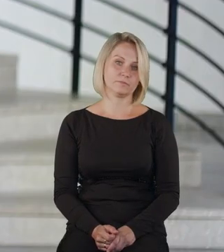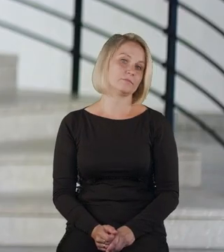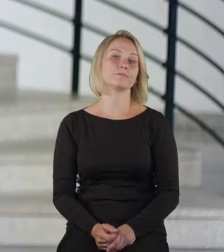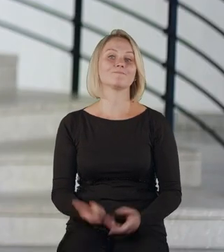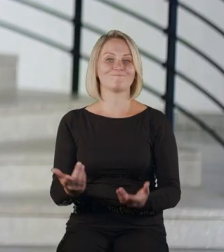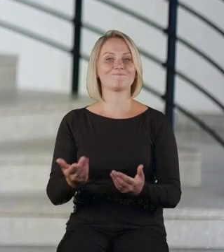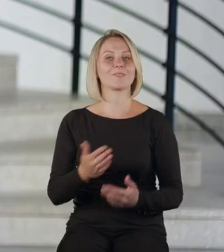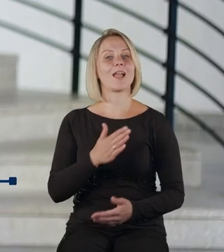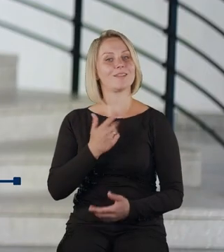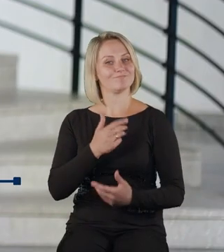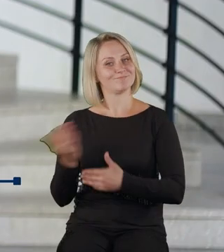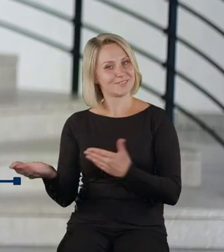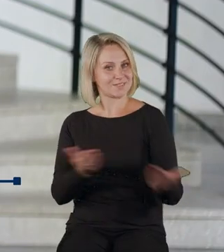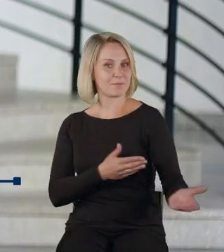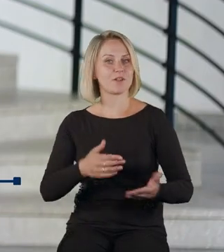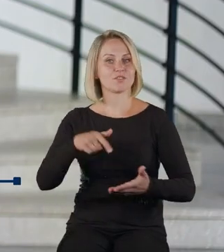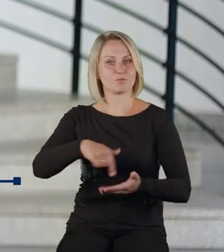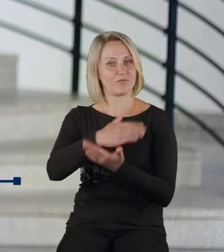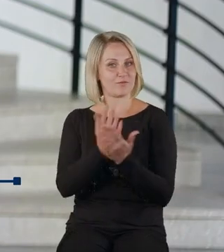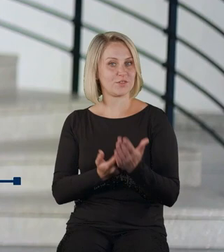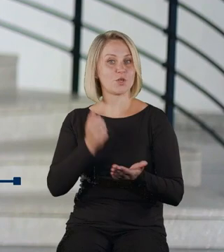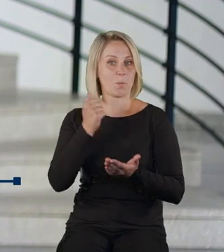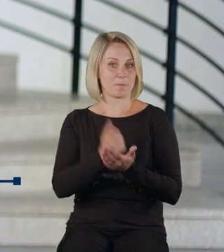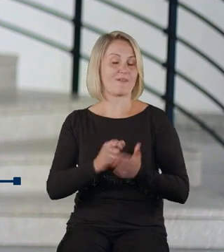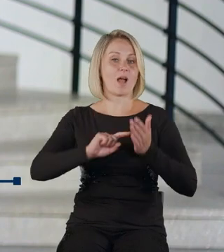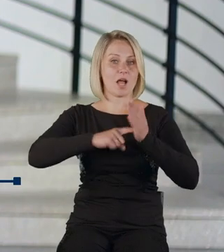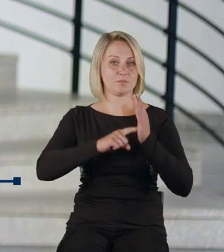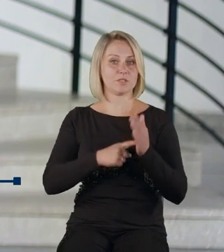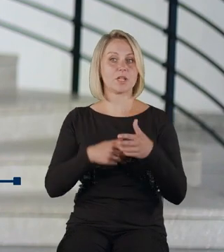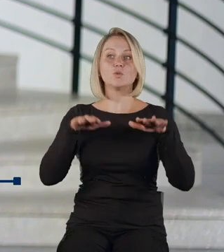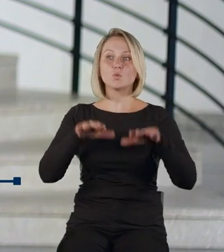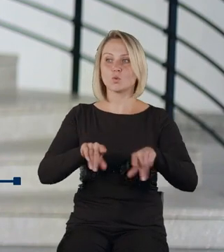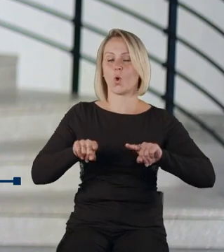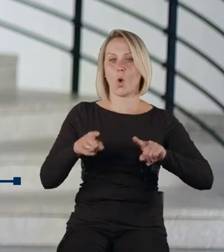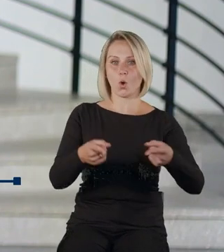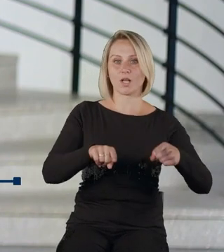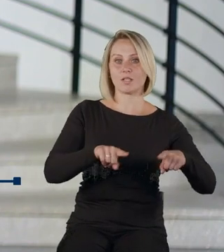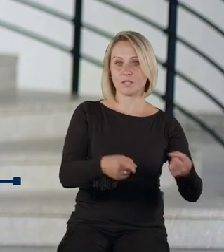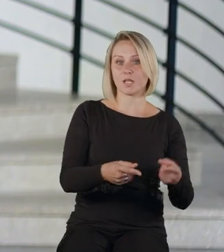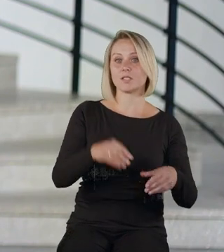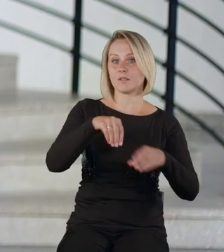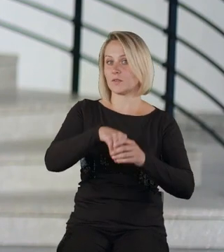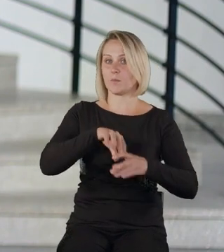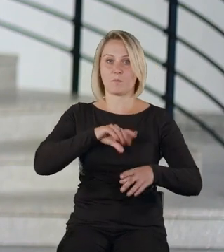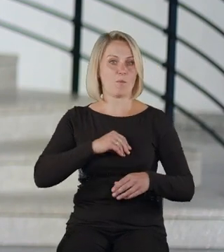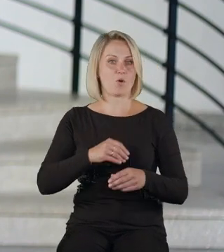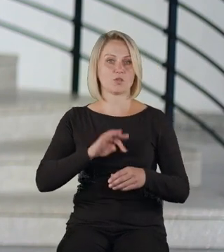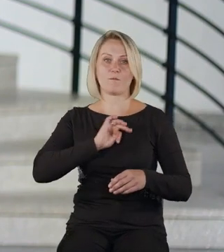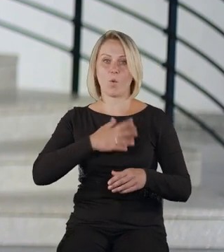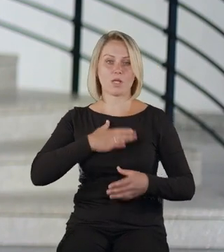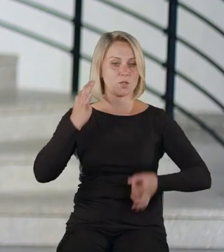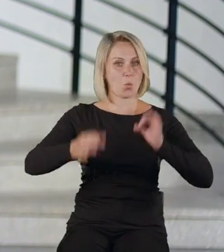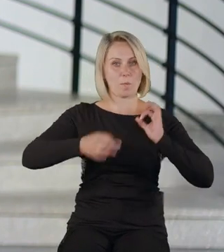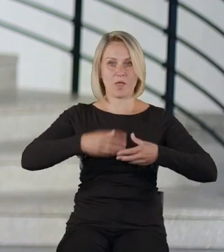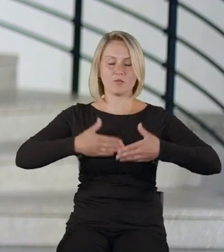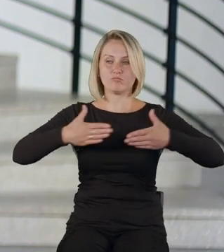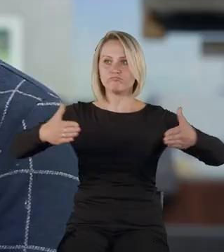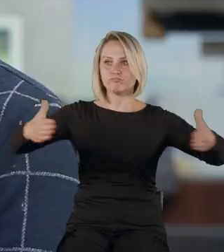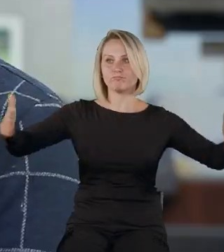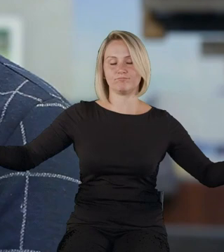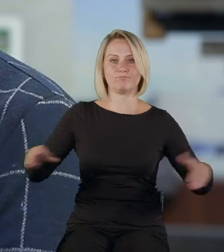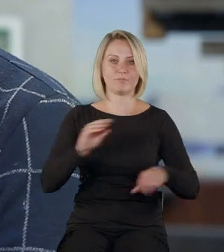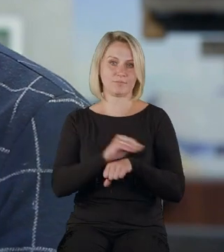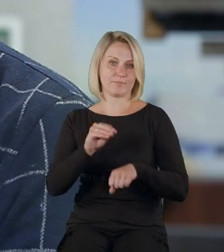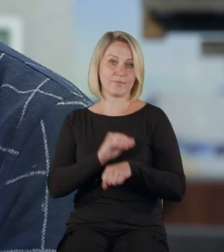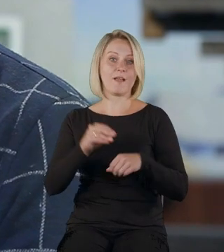Serdecznie zapraszam na Wydział Prawa i Administracji. Na Wydziale funkcjonuje wiele organizacji, w ramach których wydawcy mogli poszerzać swoje umiejętności merytoryczne.